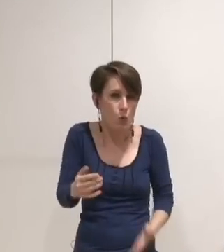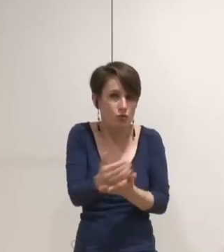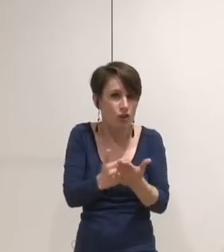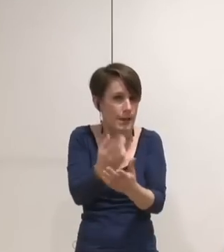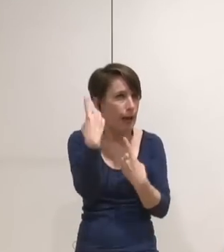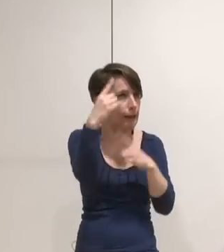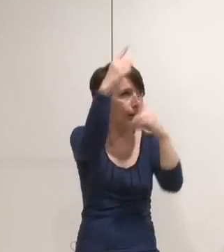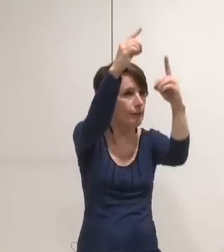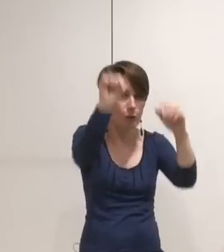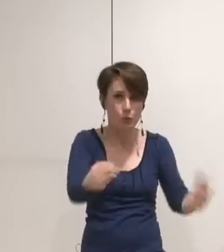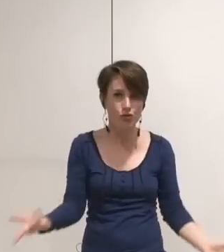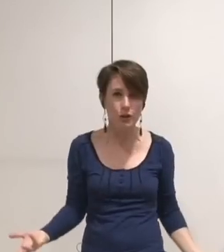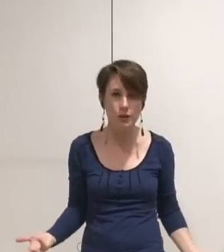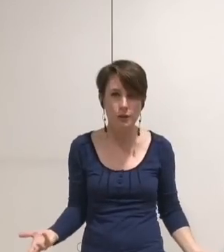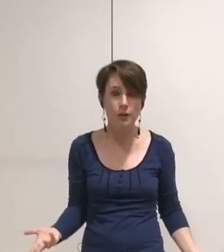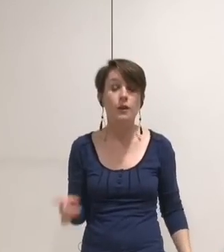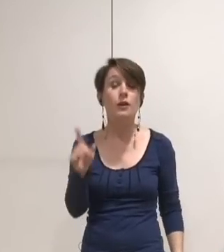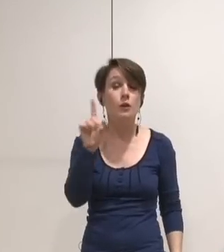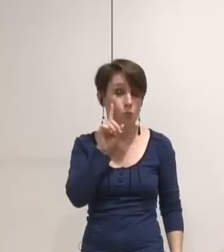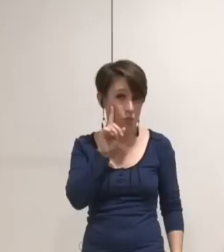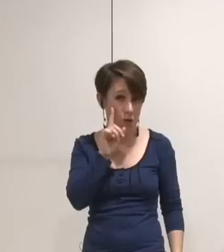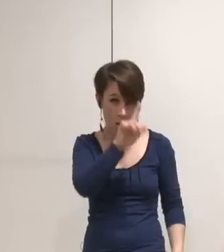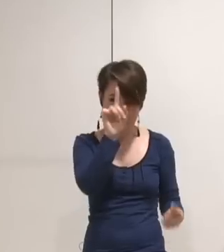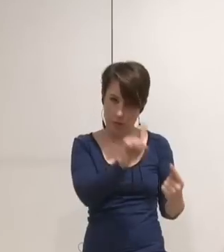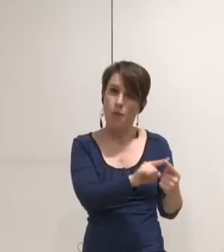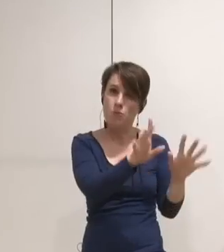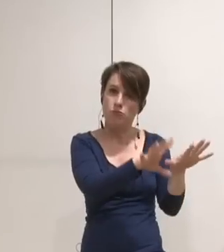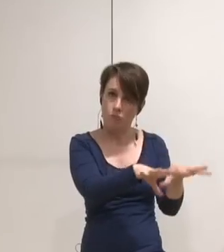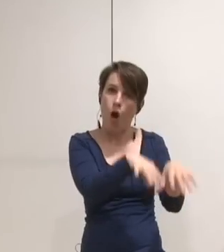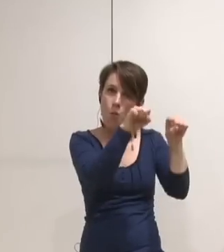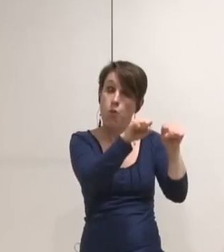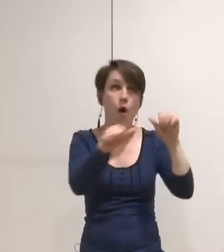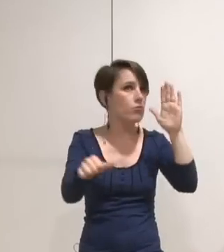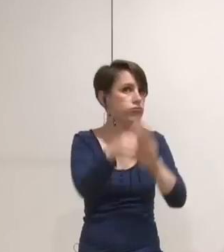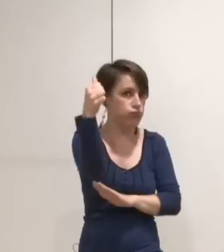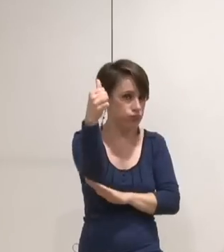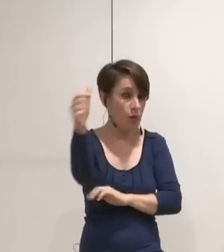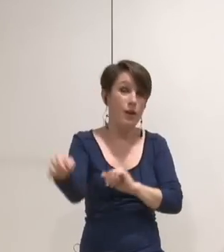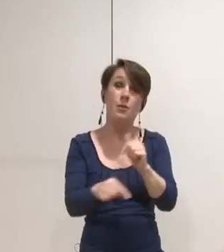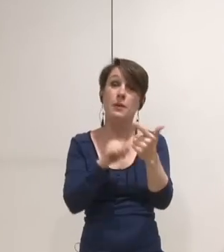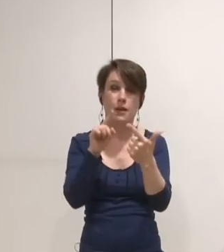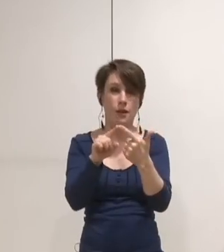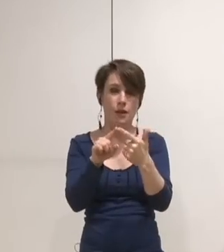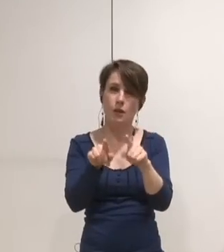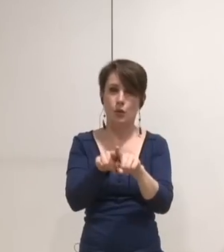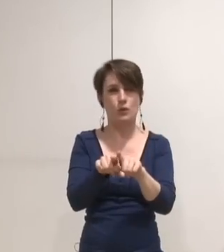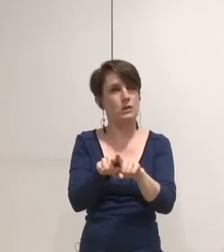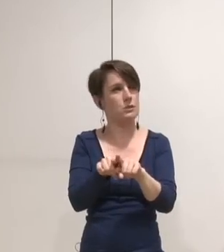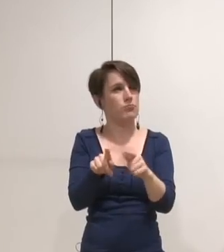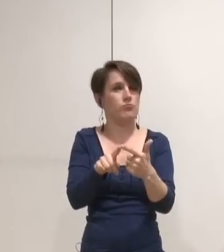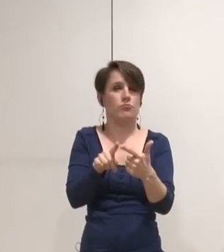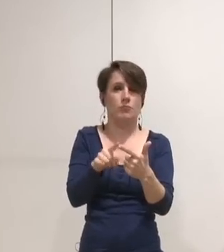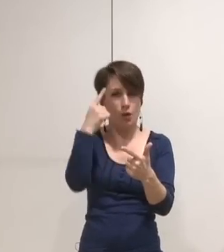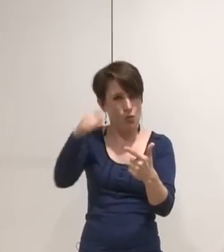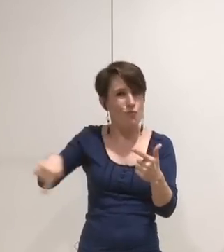qu'au-delà de la question de l'emploi qui est déjà essentielle c'est aussi une question pour